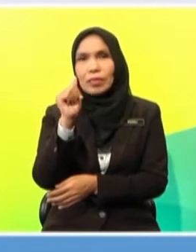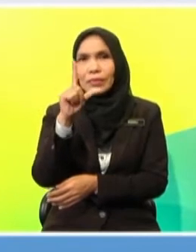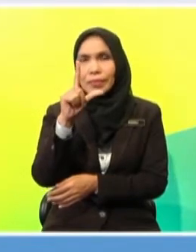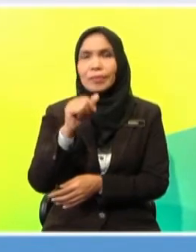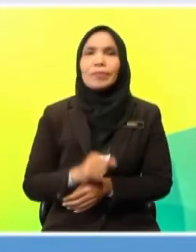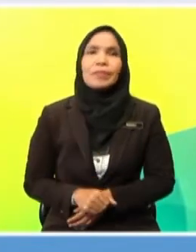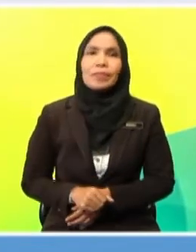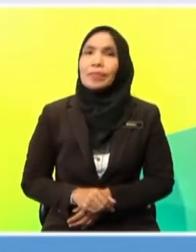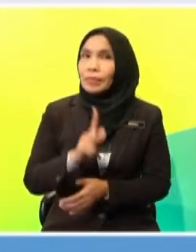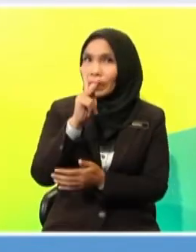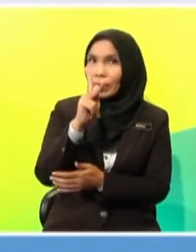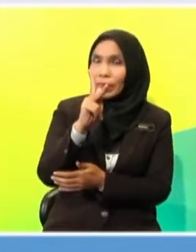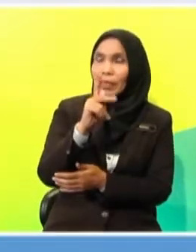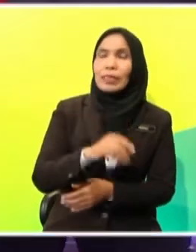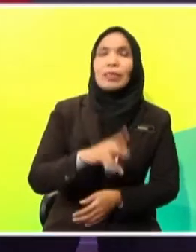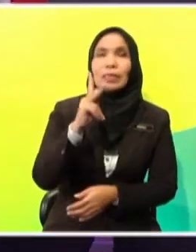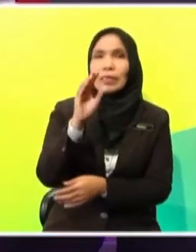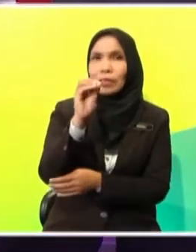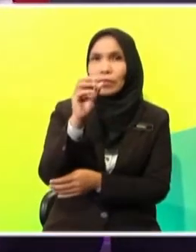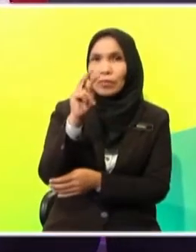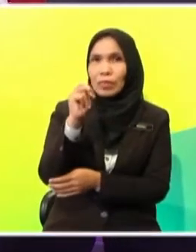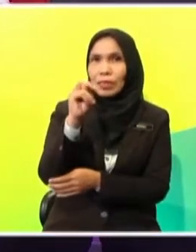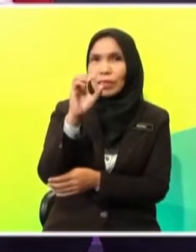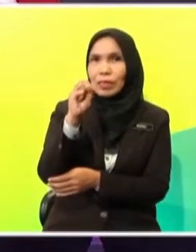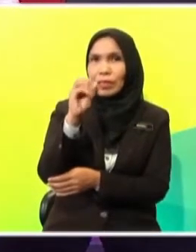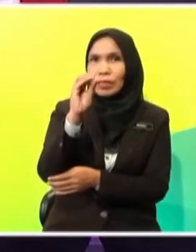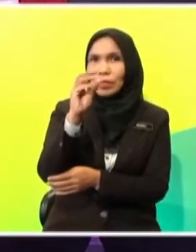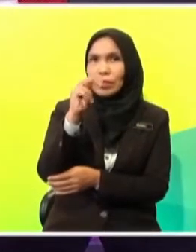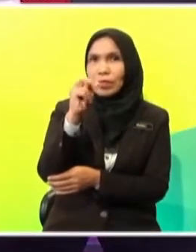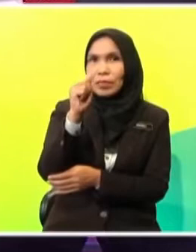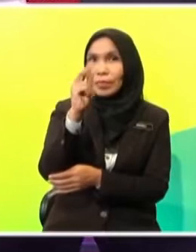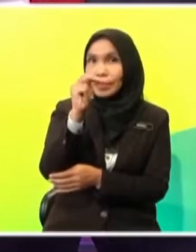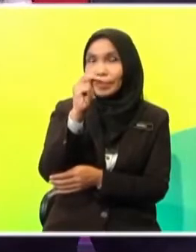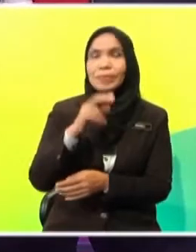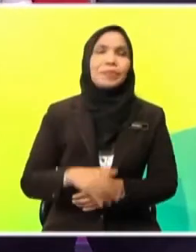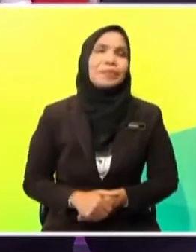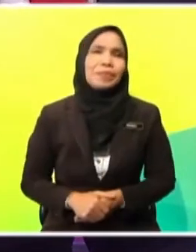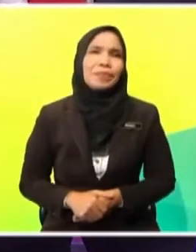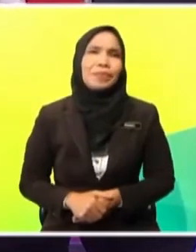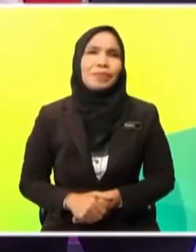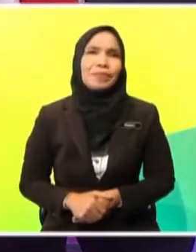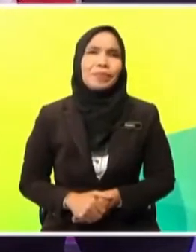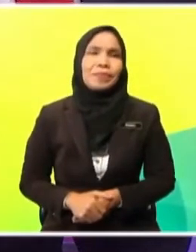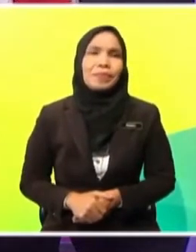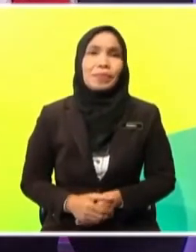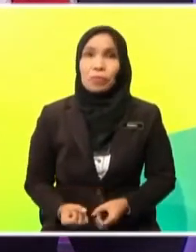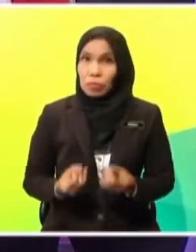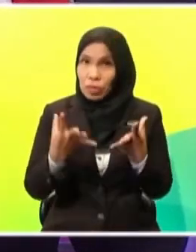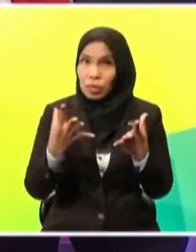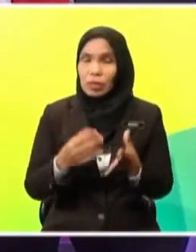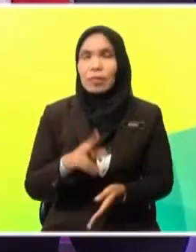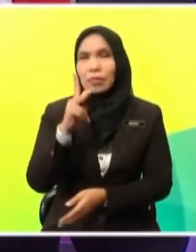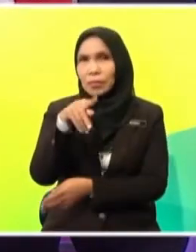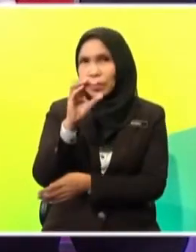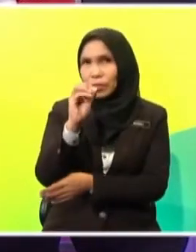huruf kontainer ada di dua pola ini di banyak pola kayu Joe dan namun banyak pola jenis-jenis buah tapi hari ini